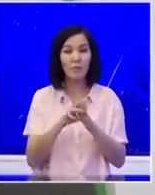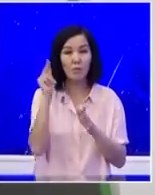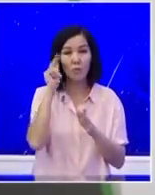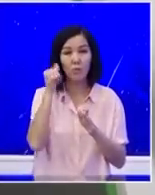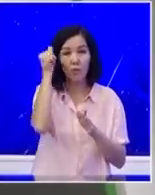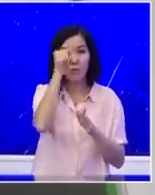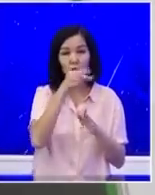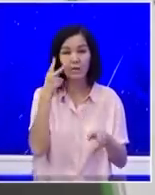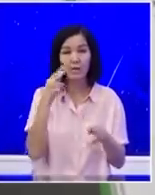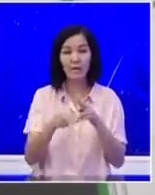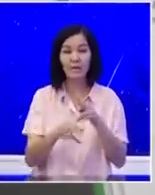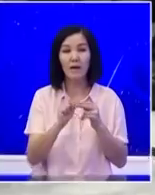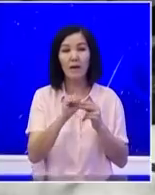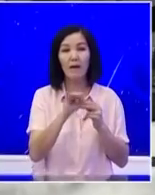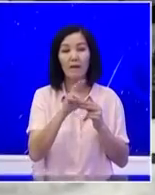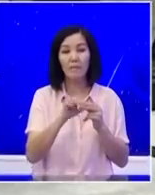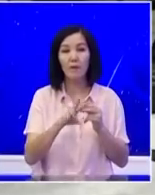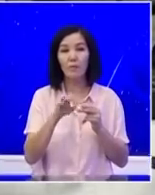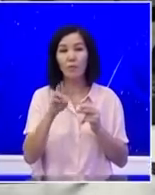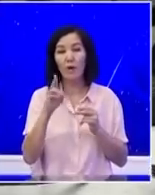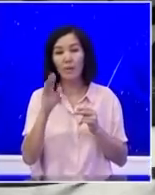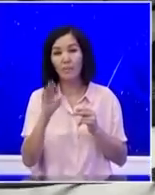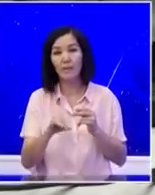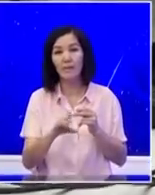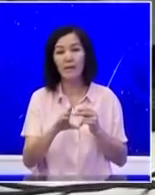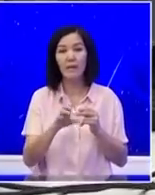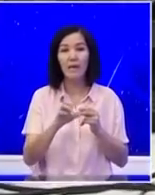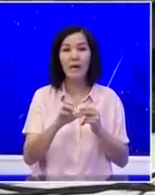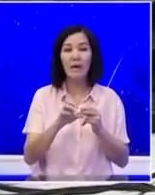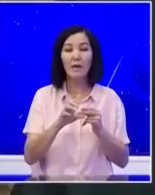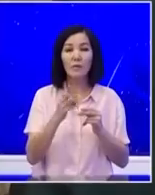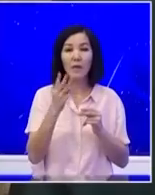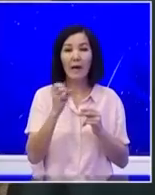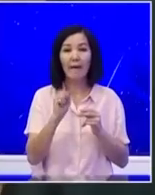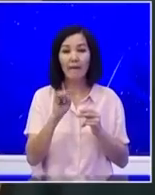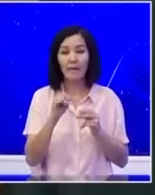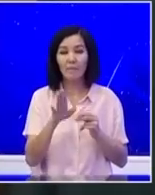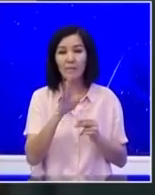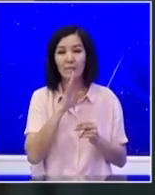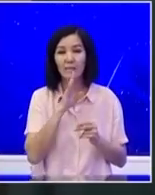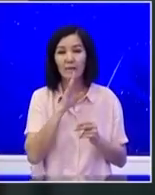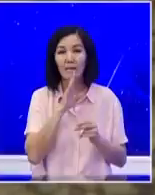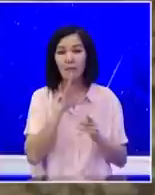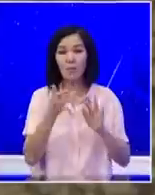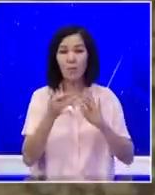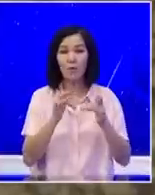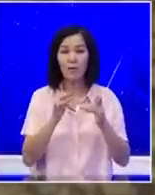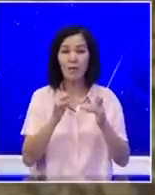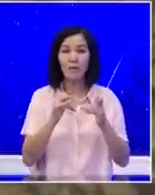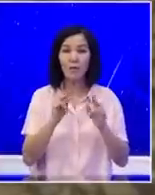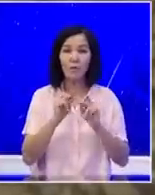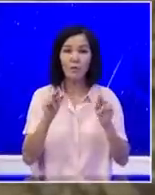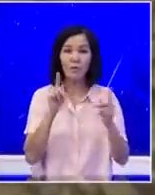аяқтады. Айман, Мұхамбет пен Айсылу есімді өрендер соңғы қоңырауды сыныптастары ұстаздармен онлайн қарсы алды.